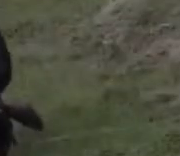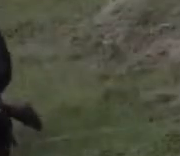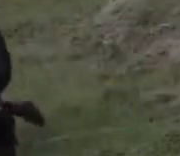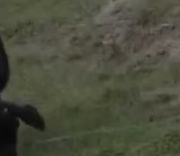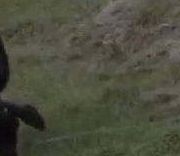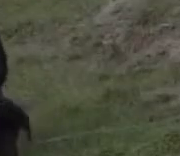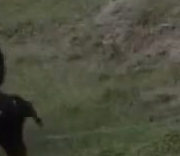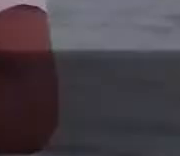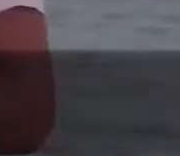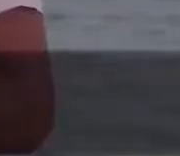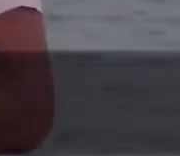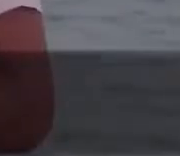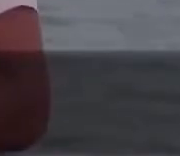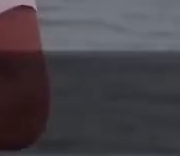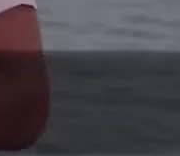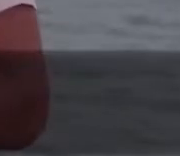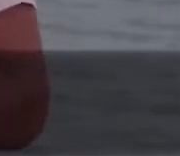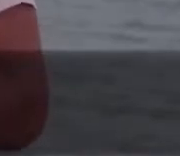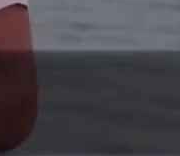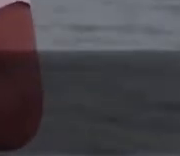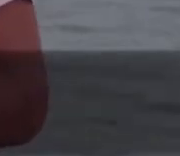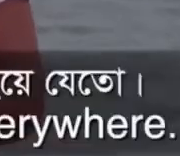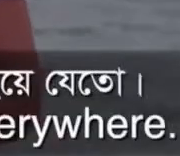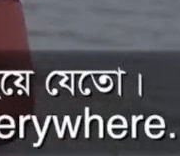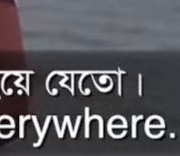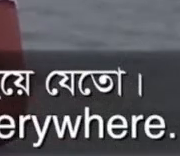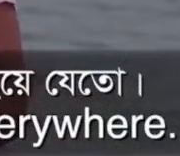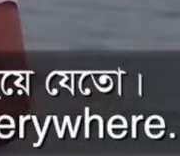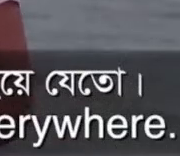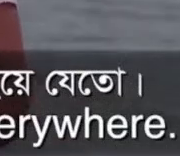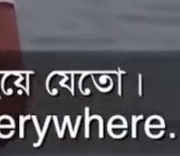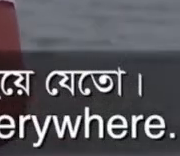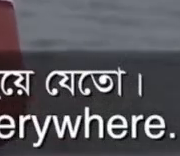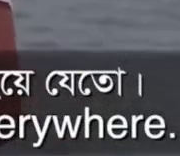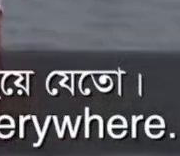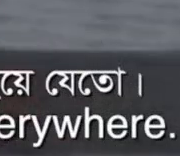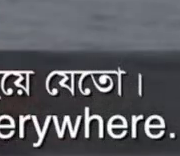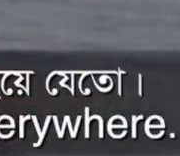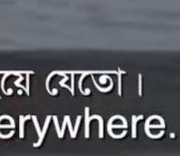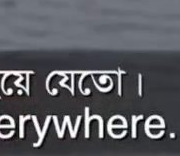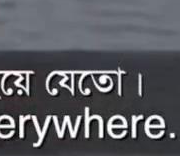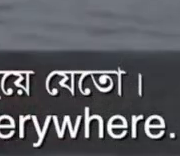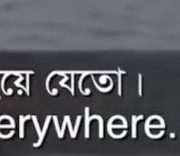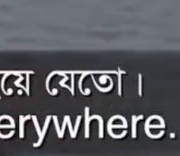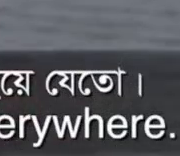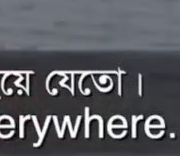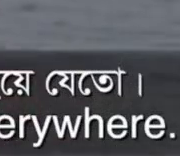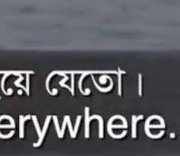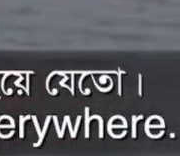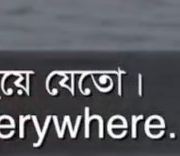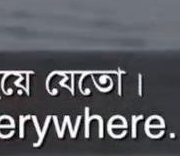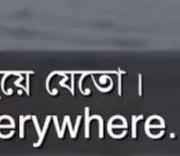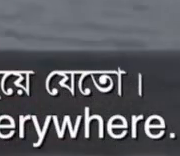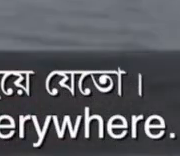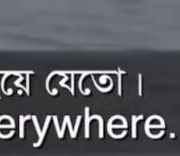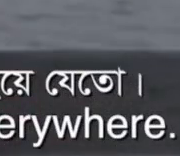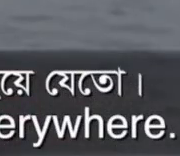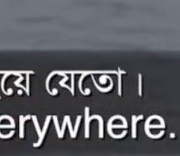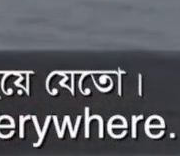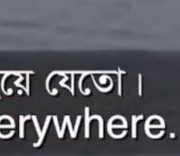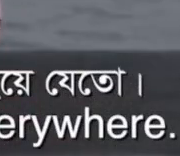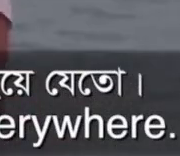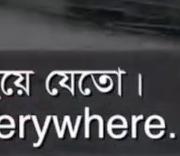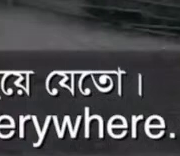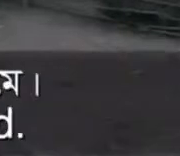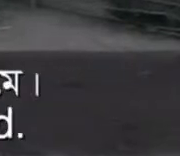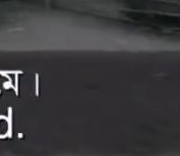এই যে রাস্তাটা হয়, এই রাস্তাটা আগে ছিল না, যখন ছিল না তখন আমাদের এই যে উচ্চ জোয়ারের যে পানি যেটা আসতো সেটা এটা ভিতরে চলে আসতো এবং